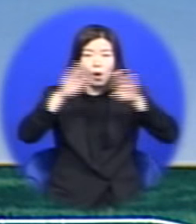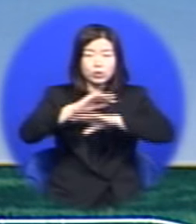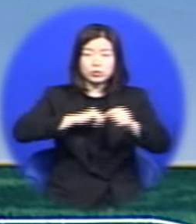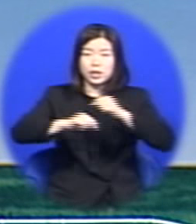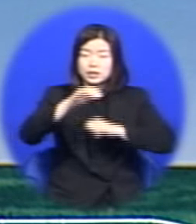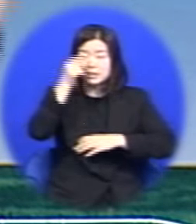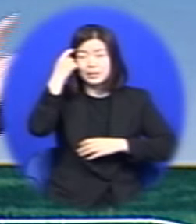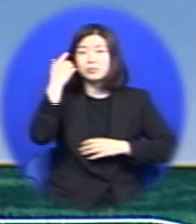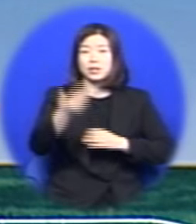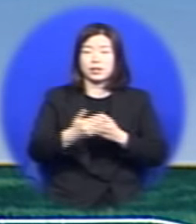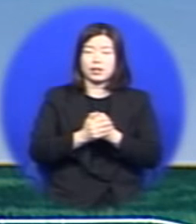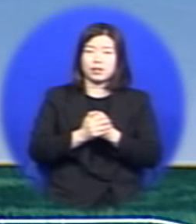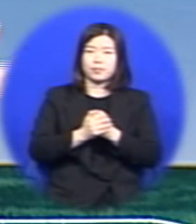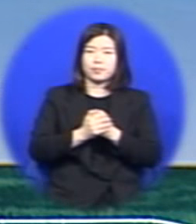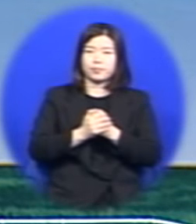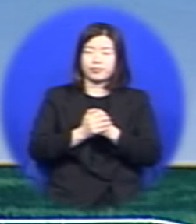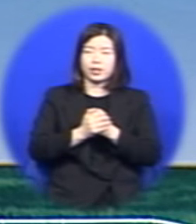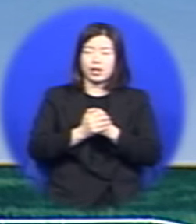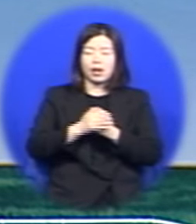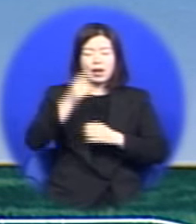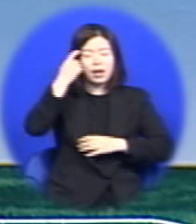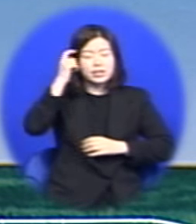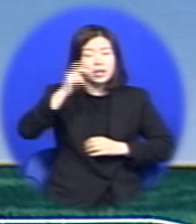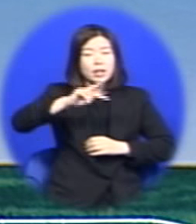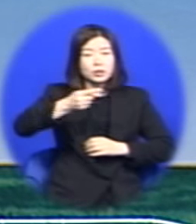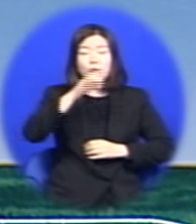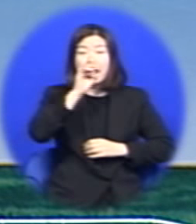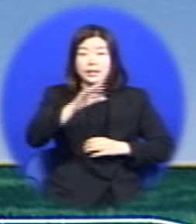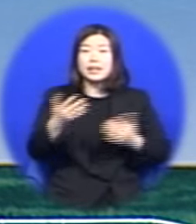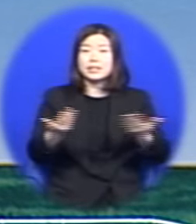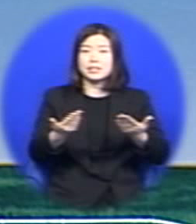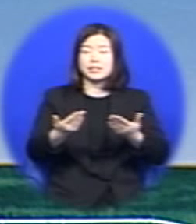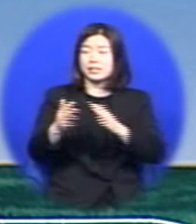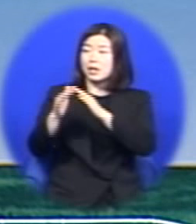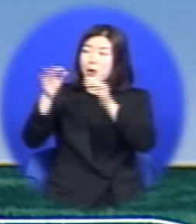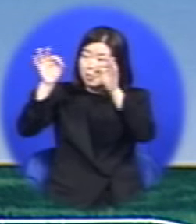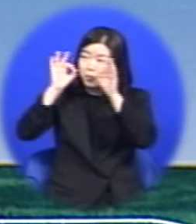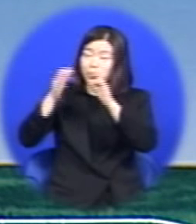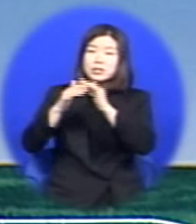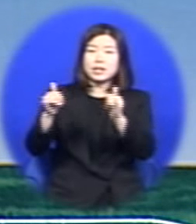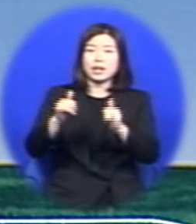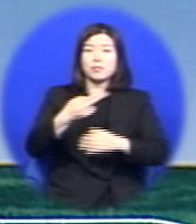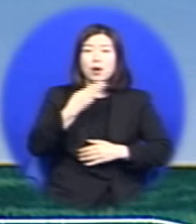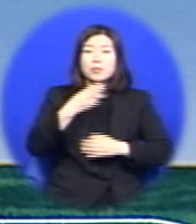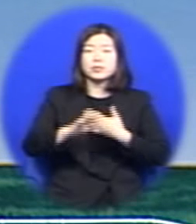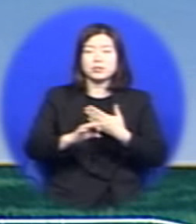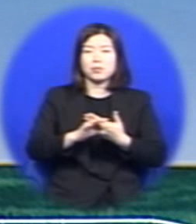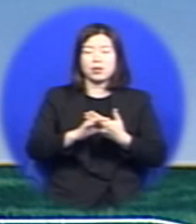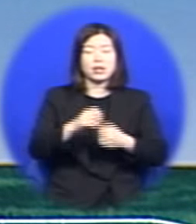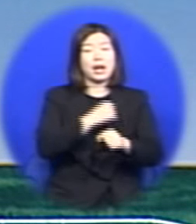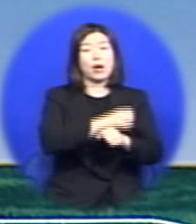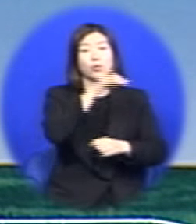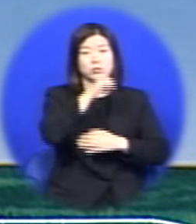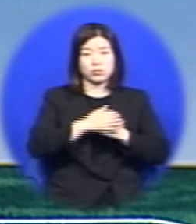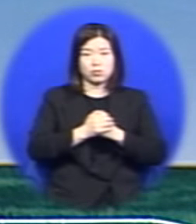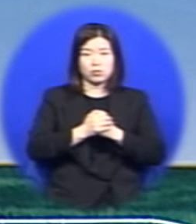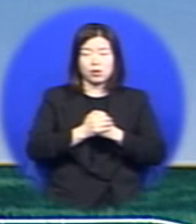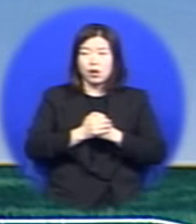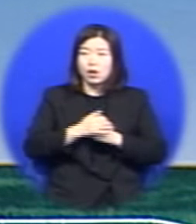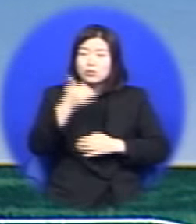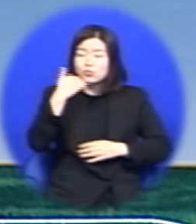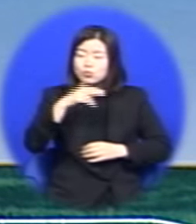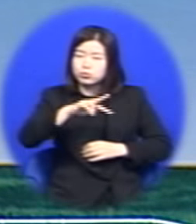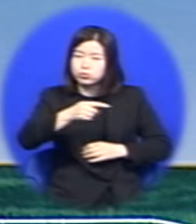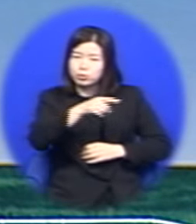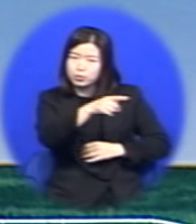상상도 안 되는 일을 사람만 없으면 저지르는 것입니다. 정말 이런 사람인지 누구도 예상치